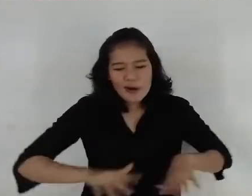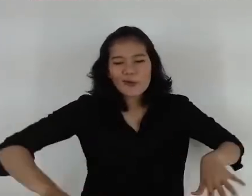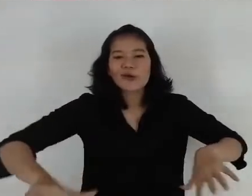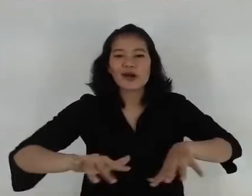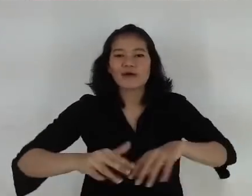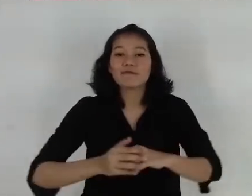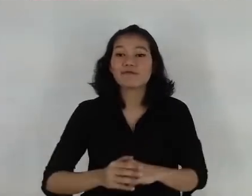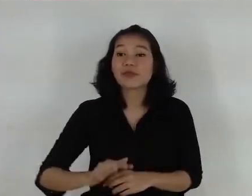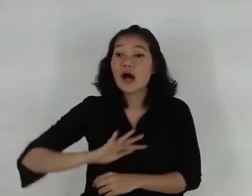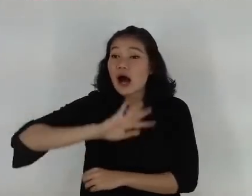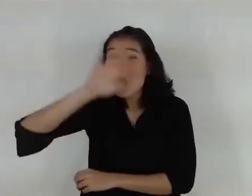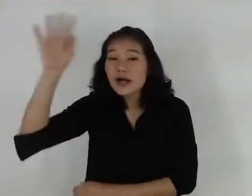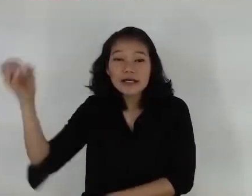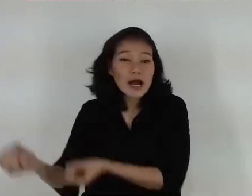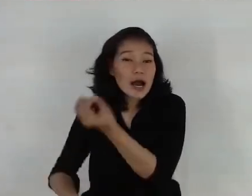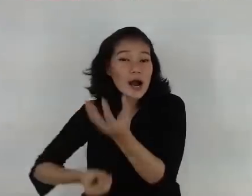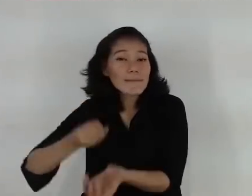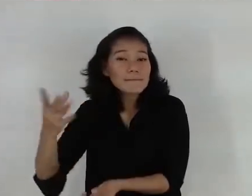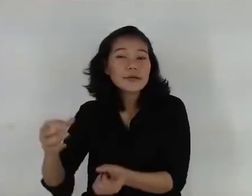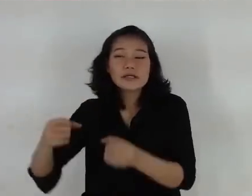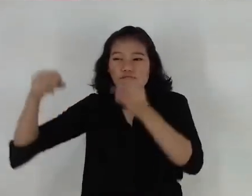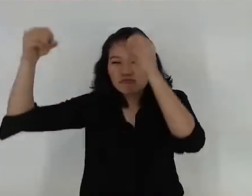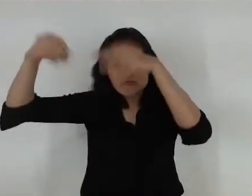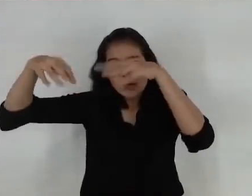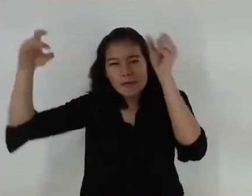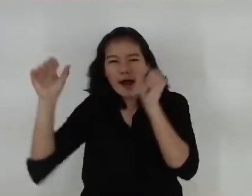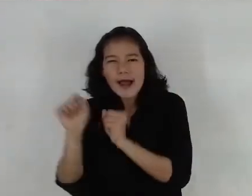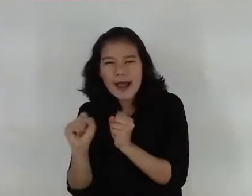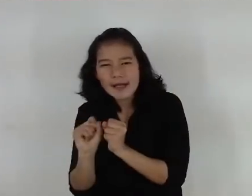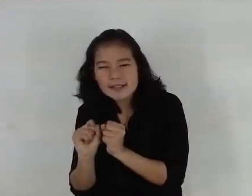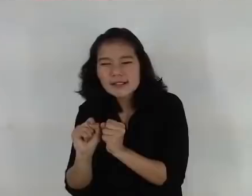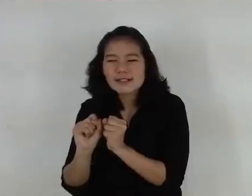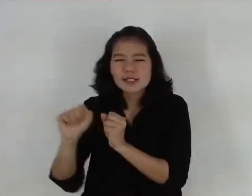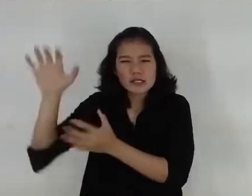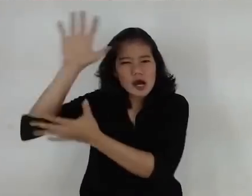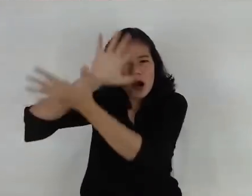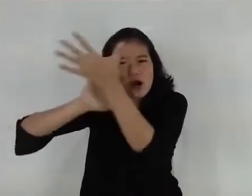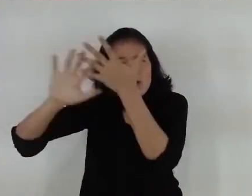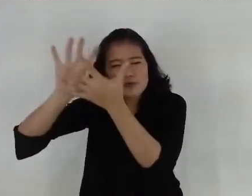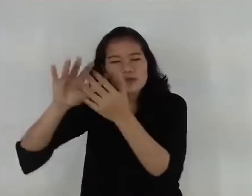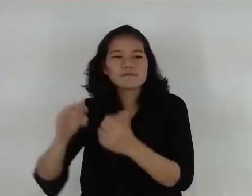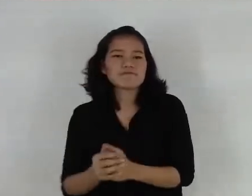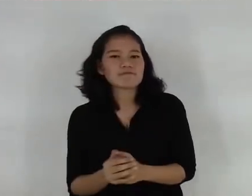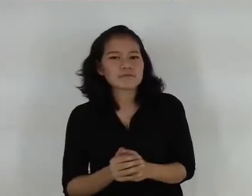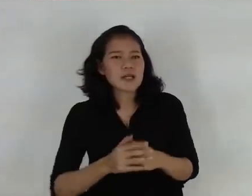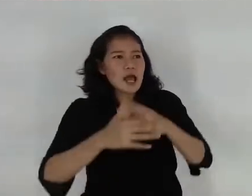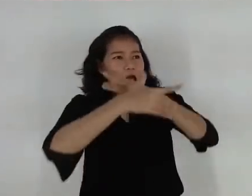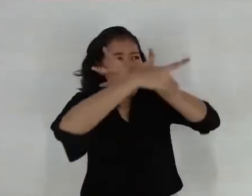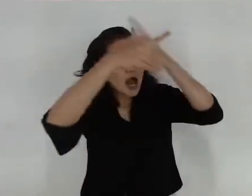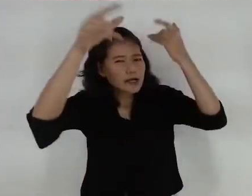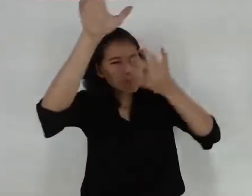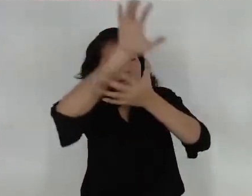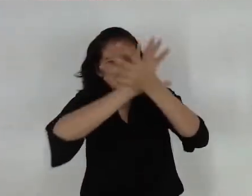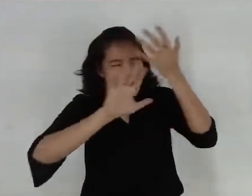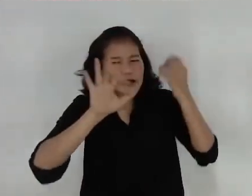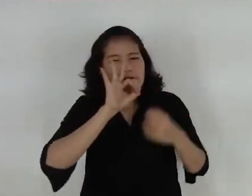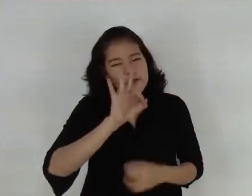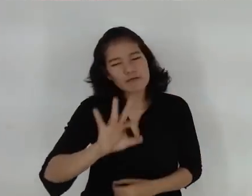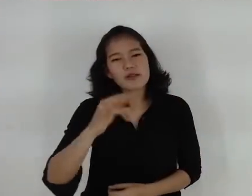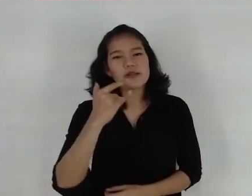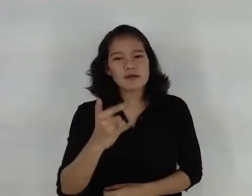Hai api dan hujan es salju dan kabut angin badai yang melakukan Nyonya